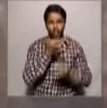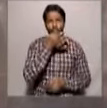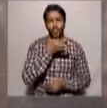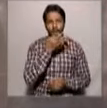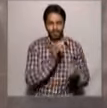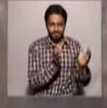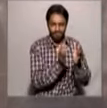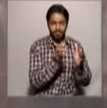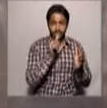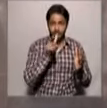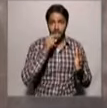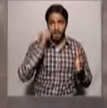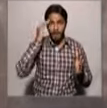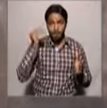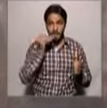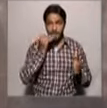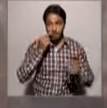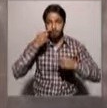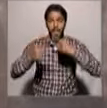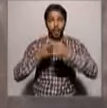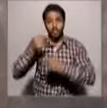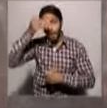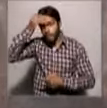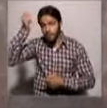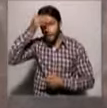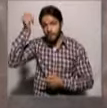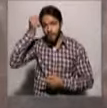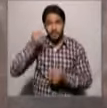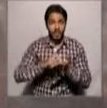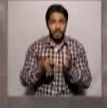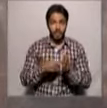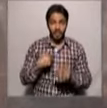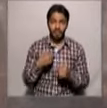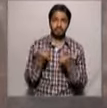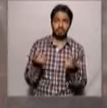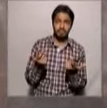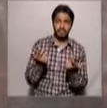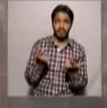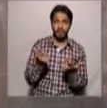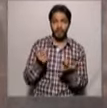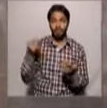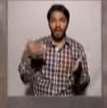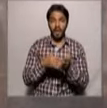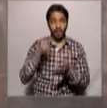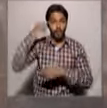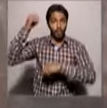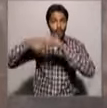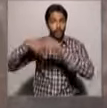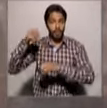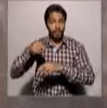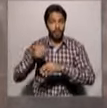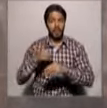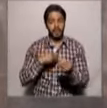ولا تلمس، أو أن تلمسها إذا استدعت الضرورة ذلك بحائل كثيف فيما بينها وبين